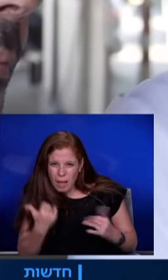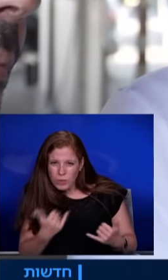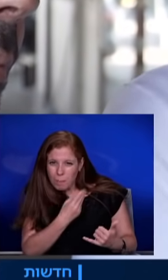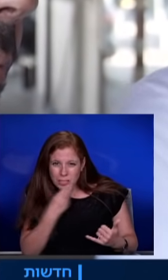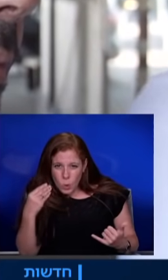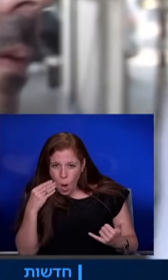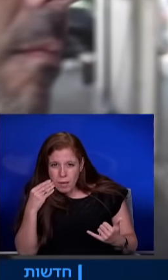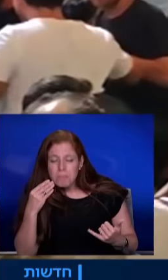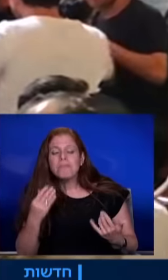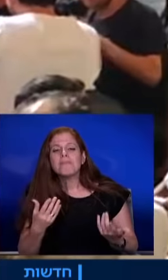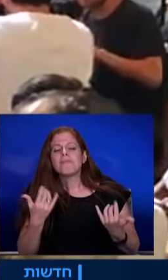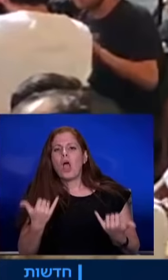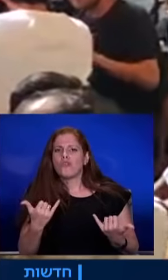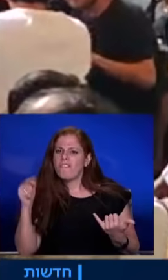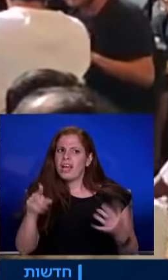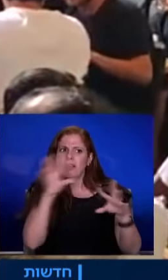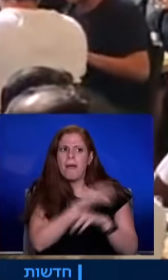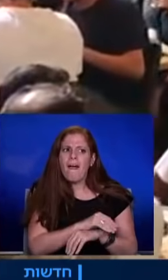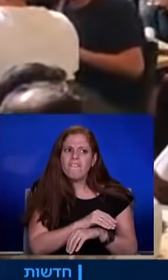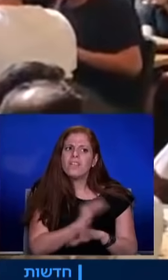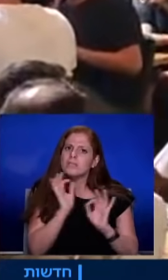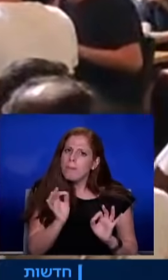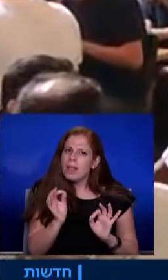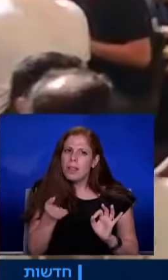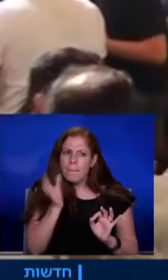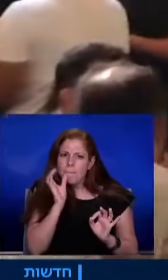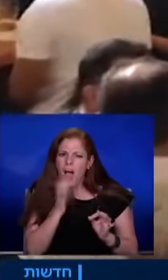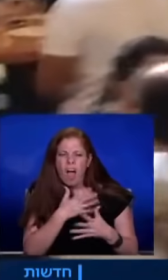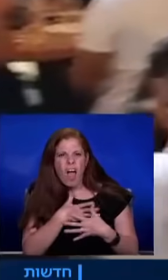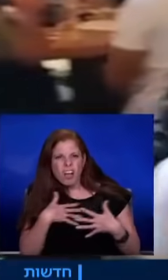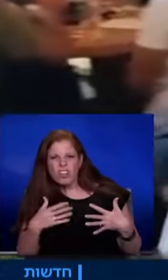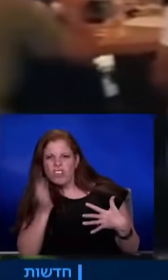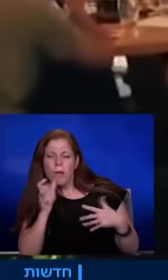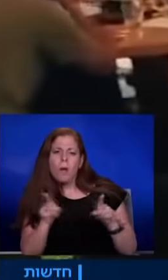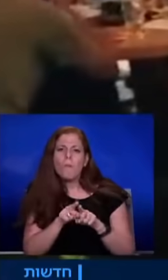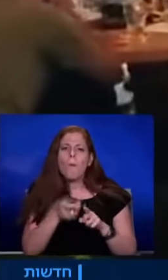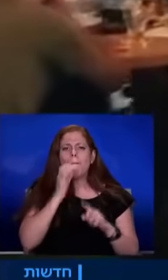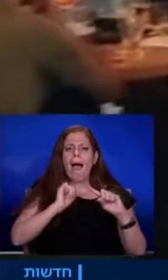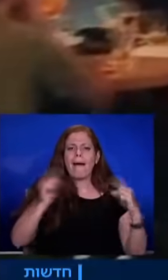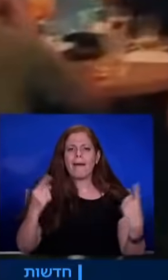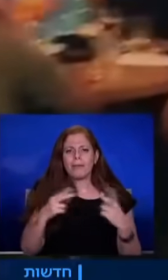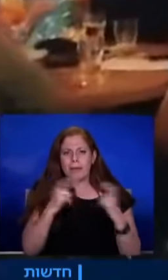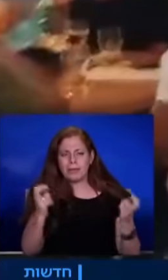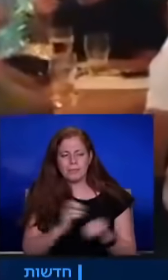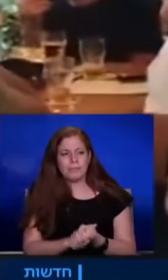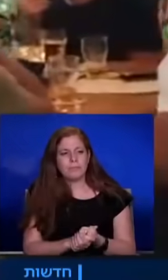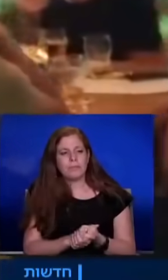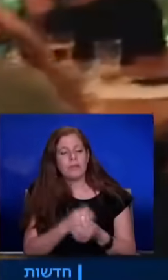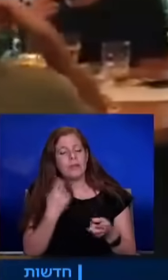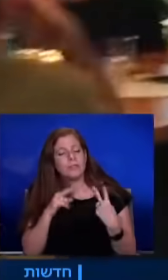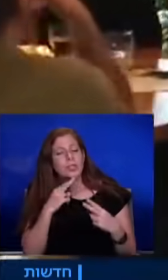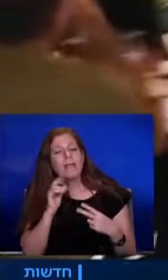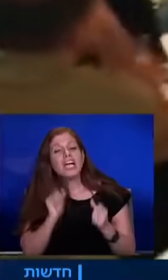בצהריים, הגעתי בערב וכל הוא באמת וייב של בר, כמו כל בר אחר בעיר. ענף המסעדנות ספג מכה קשה